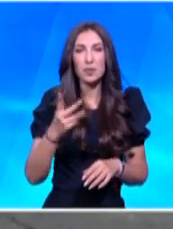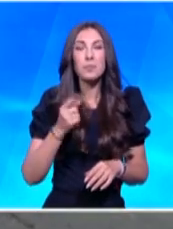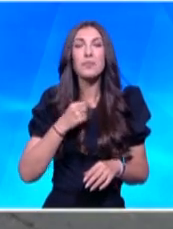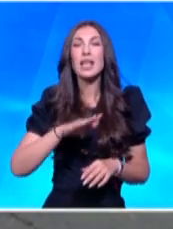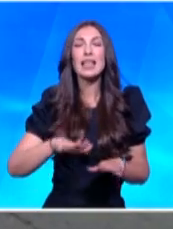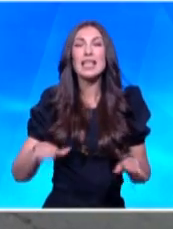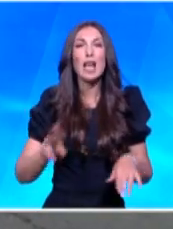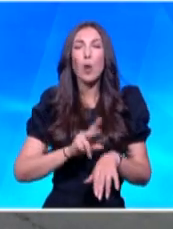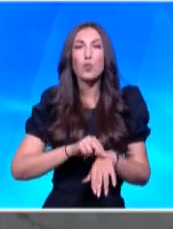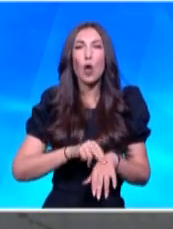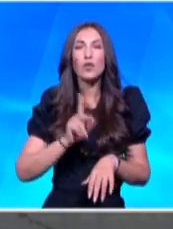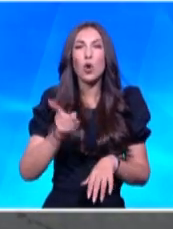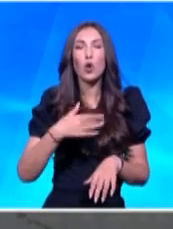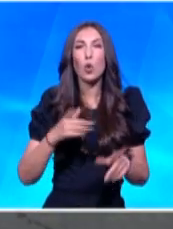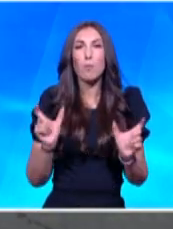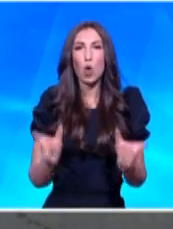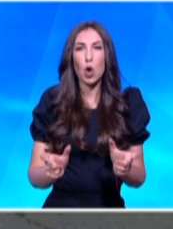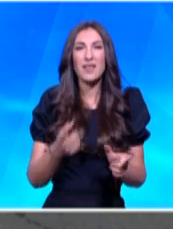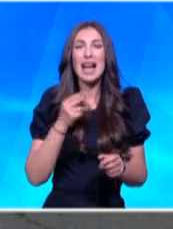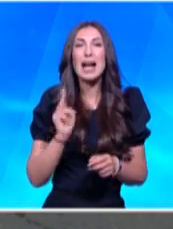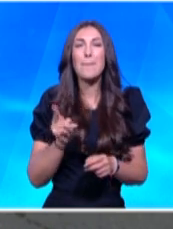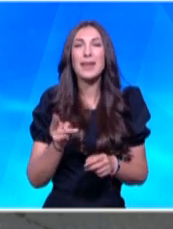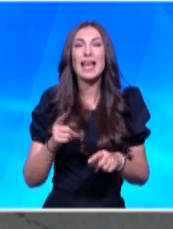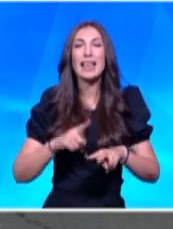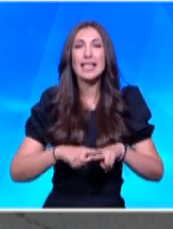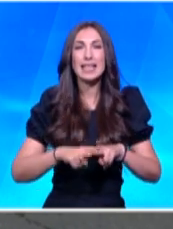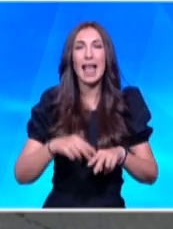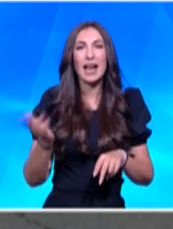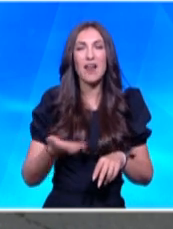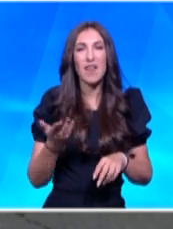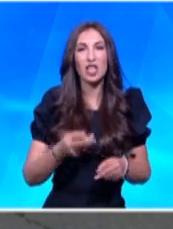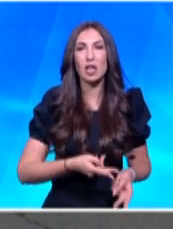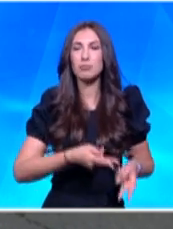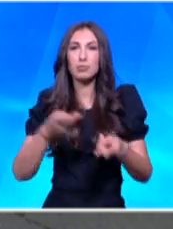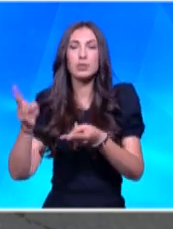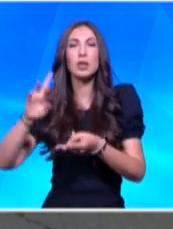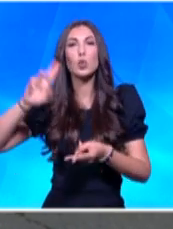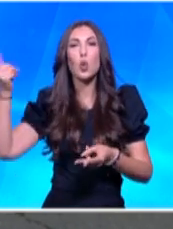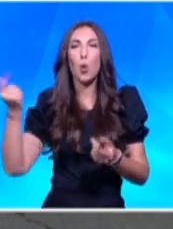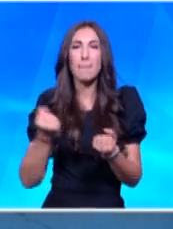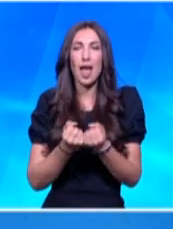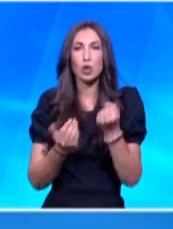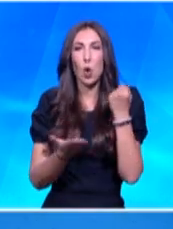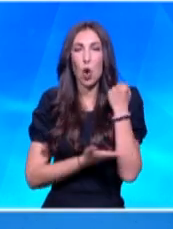от Пловдив, които бяха блокирани на къмпинг Нестинарка, вече се извозват към други хотели.